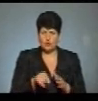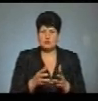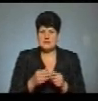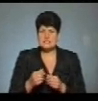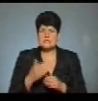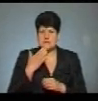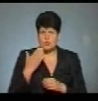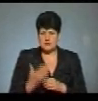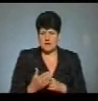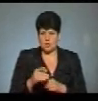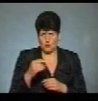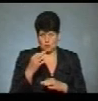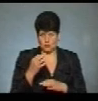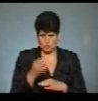добу